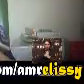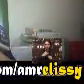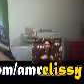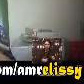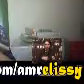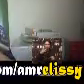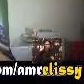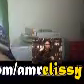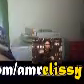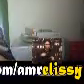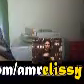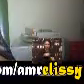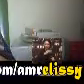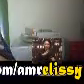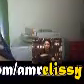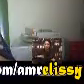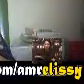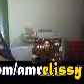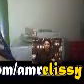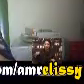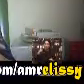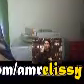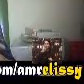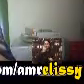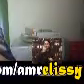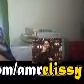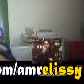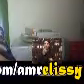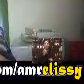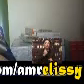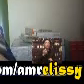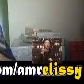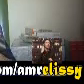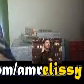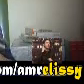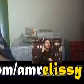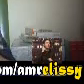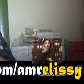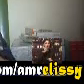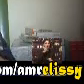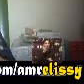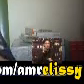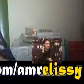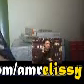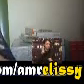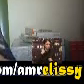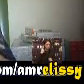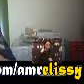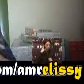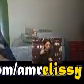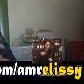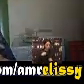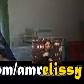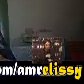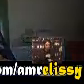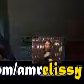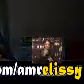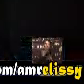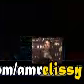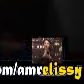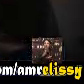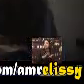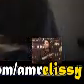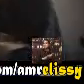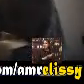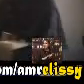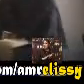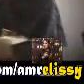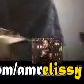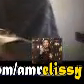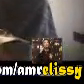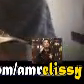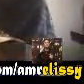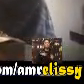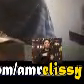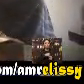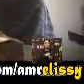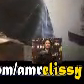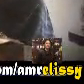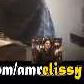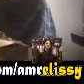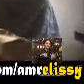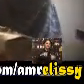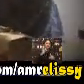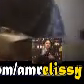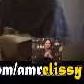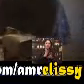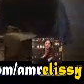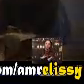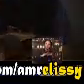تخصص اطفال ومعانا تخصص انف واذن، دي كانت اغلب التخصصات اللي المنطقه محتاجاها واللي قدرنا نوفرها النهارده.